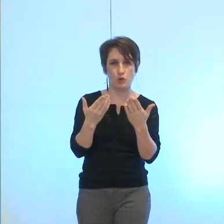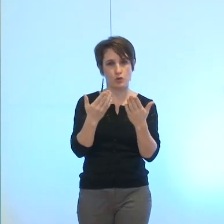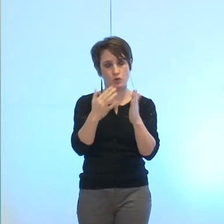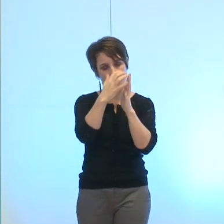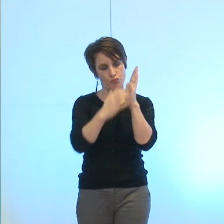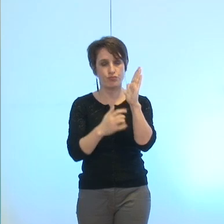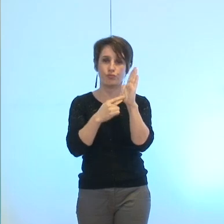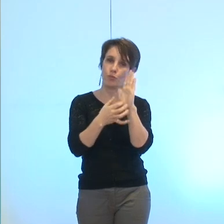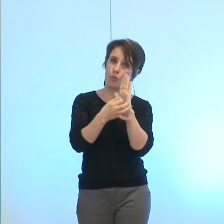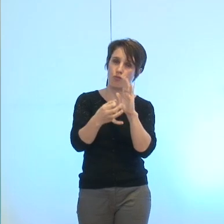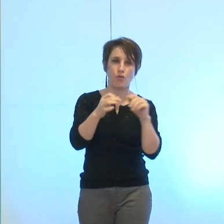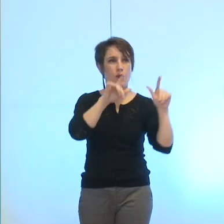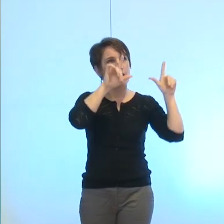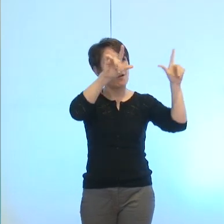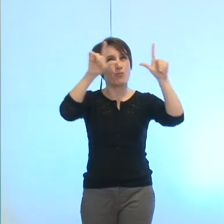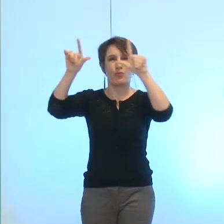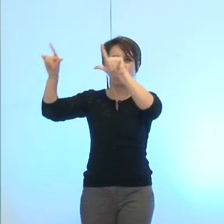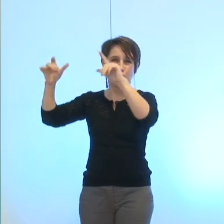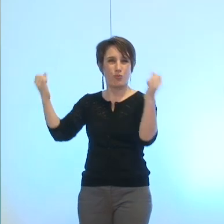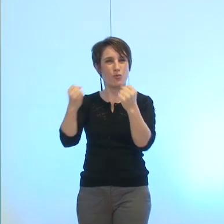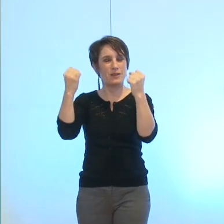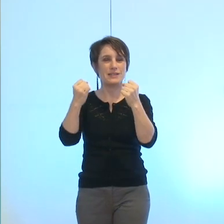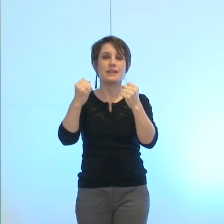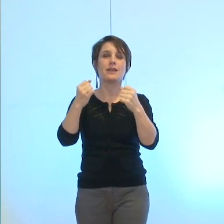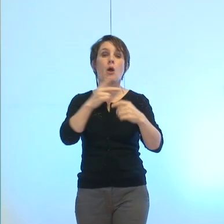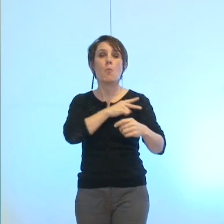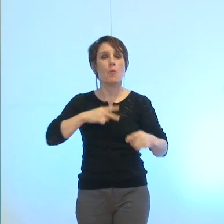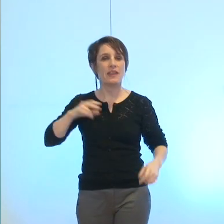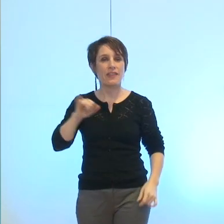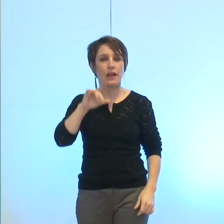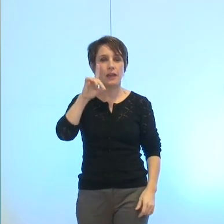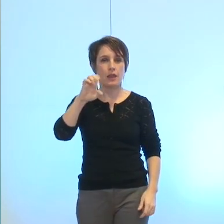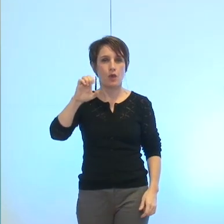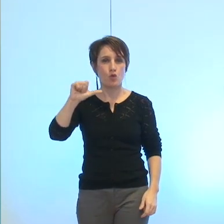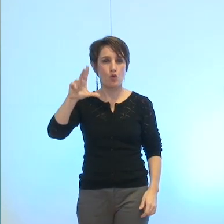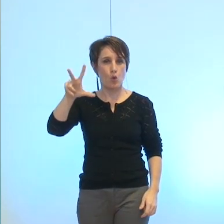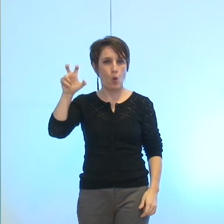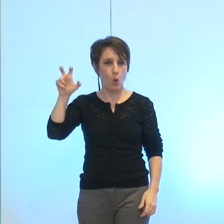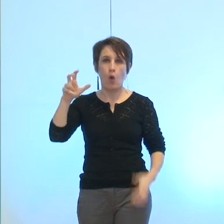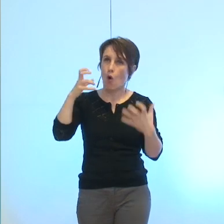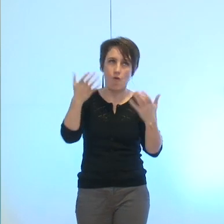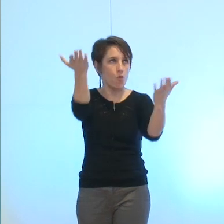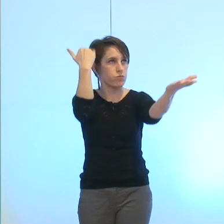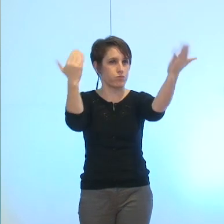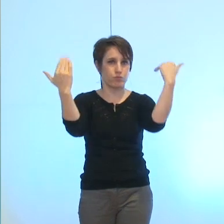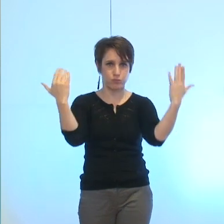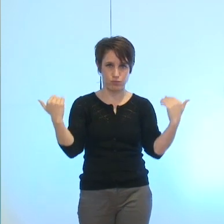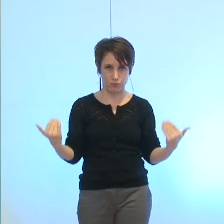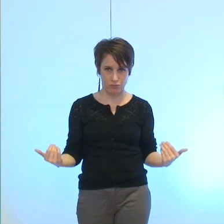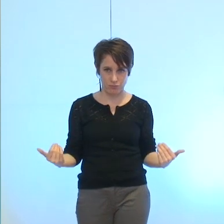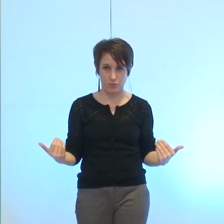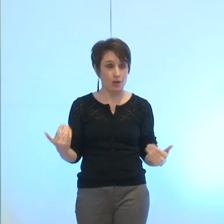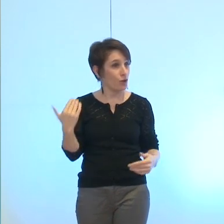mobilier que possède l'entreprise deco sur le l'espace public grenoblois et donc comme vous avez eu l'occasion de le voir cette dernière